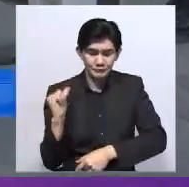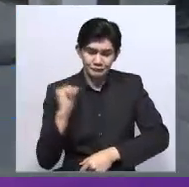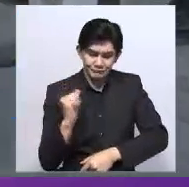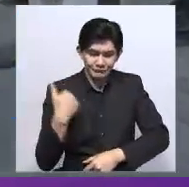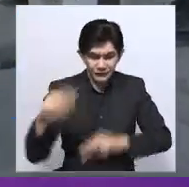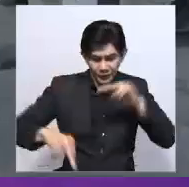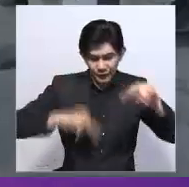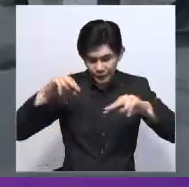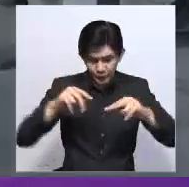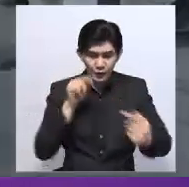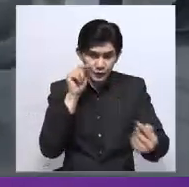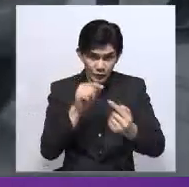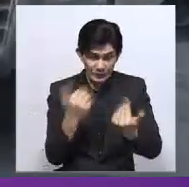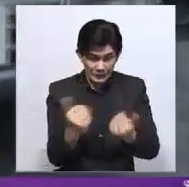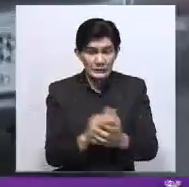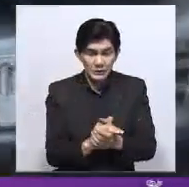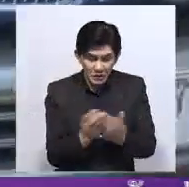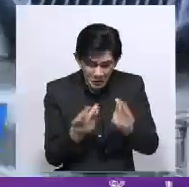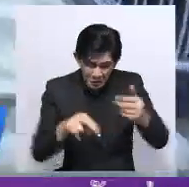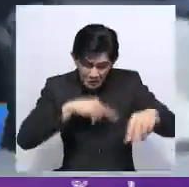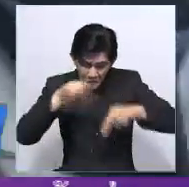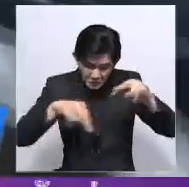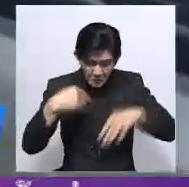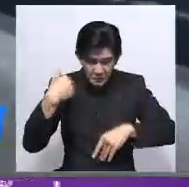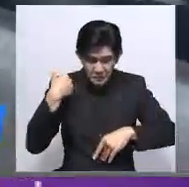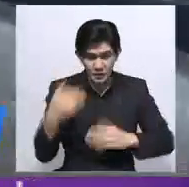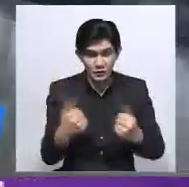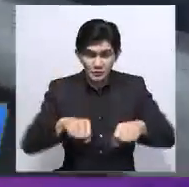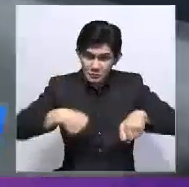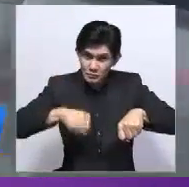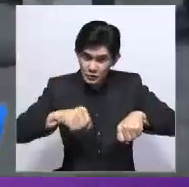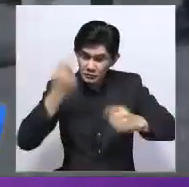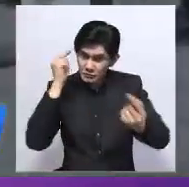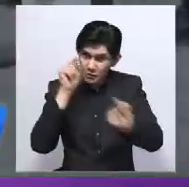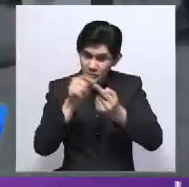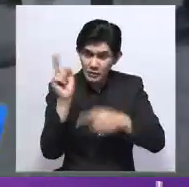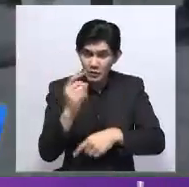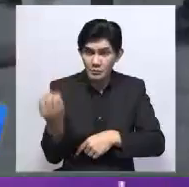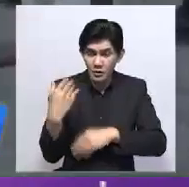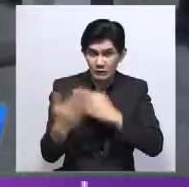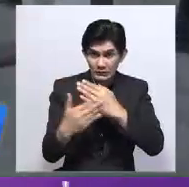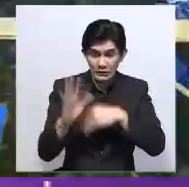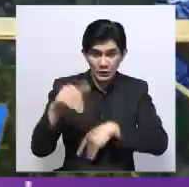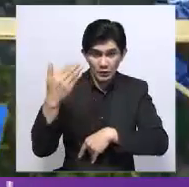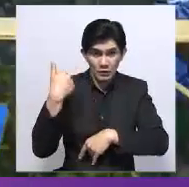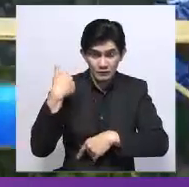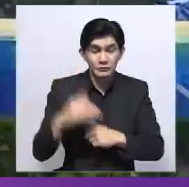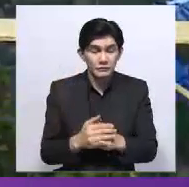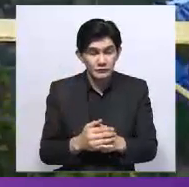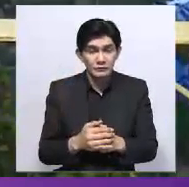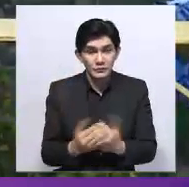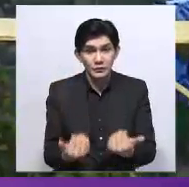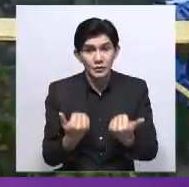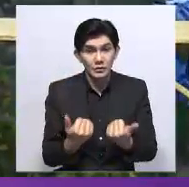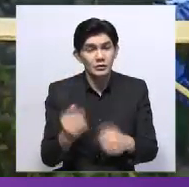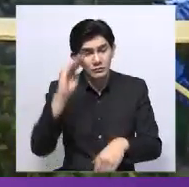างผ่านจุดตรวจเข้ามาในพื้นที่อย่างละเอียดรอบคอบโดยเฉพาะจักรยานยนต์เป้าหมายซึ่งมีการแจ้งเตือนก่อนหน้านี้นอกจ